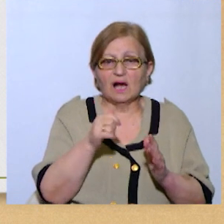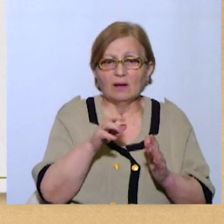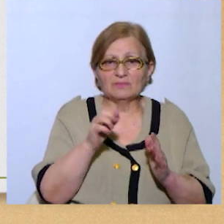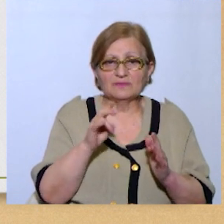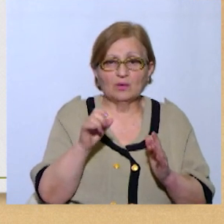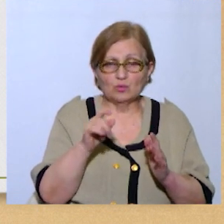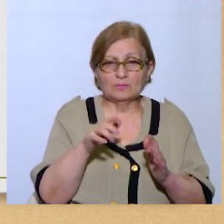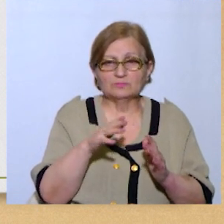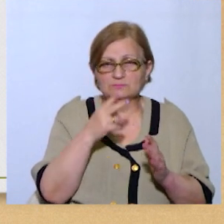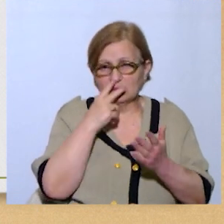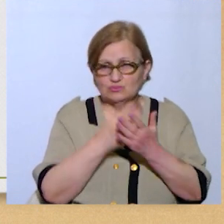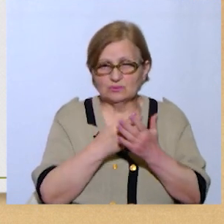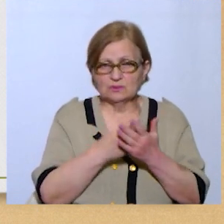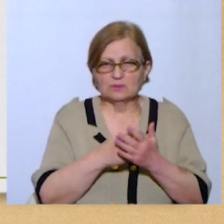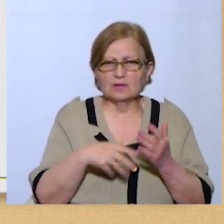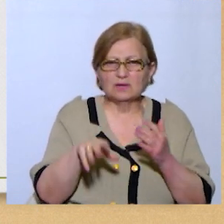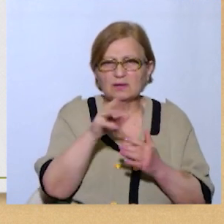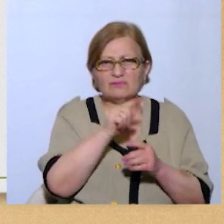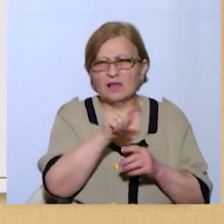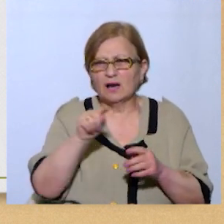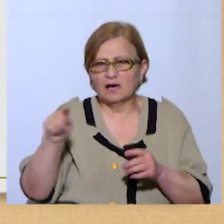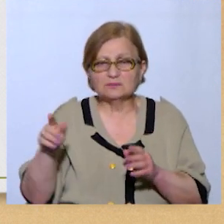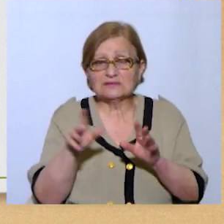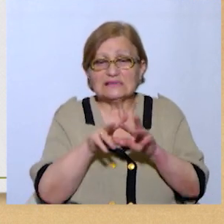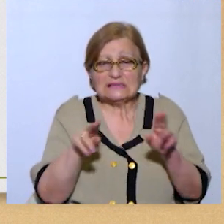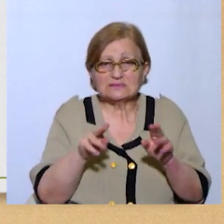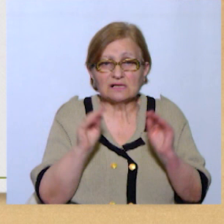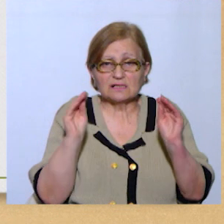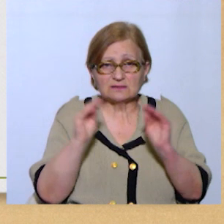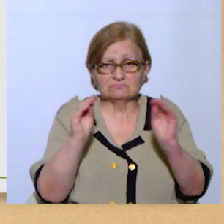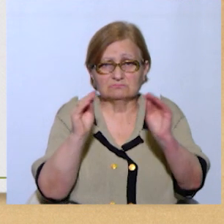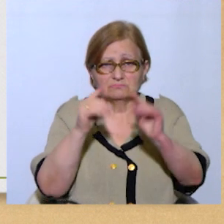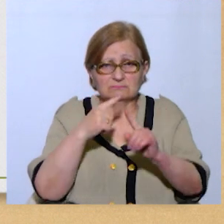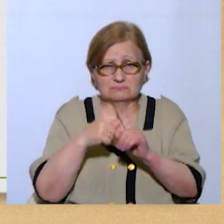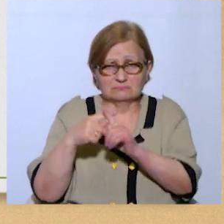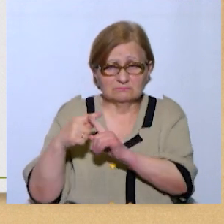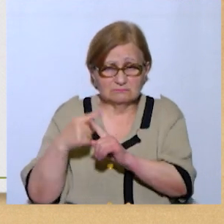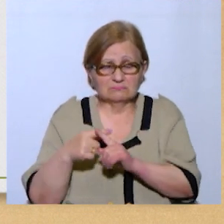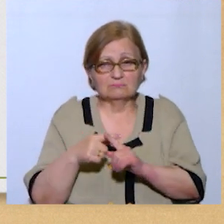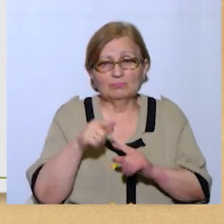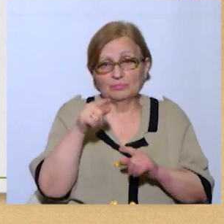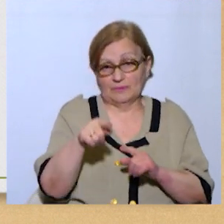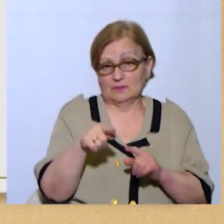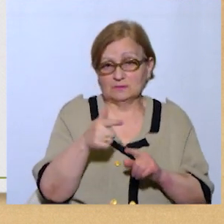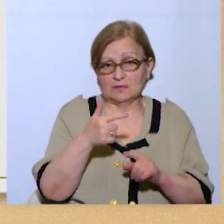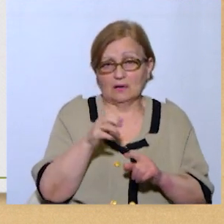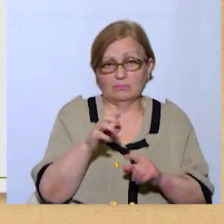მაჩვენებლებია მონაცემების. ყველა მონაცემს თუ თანაბრად გავზდით, მოკლედ ეს მონაცემების გაბნეულობა